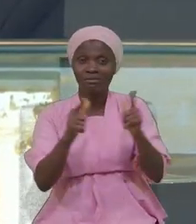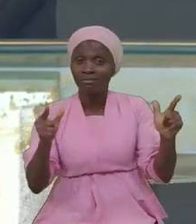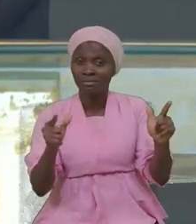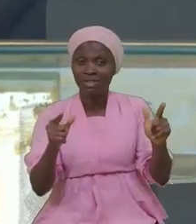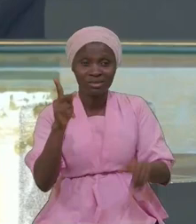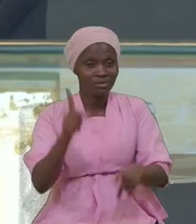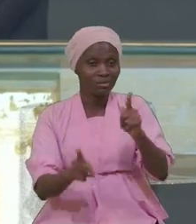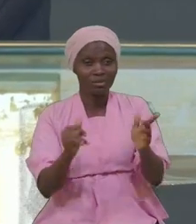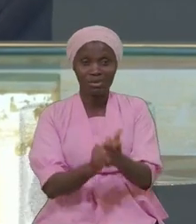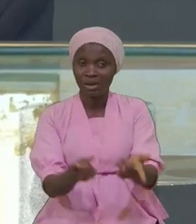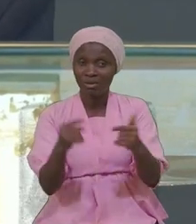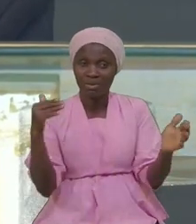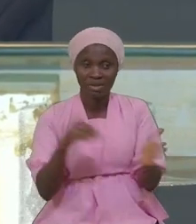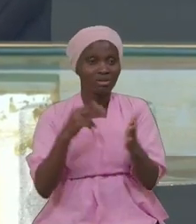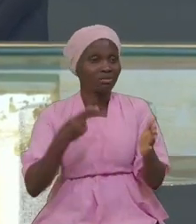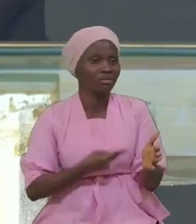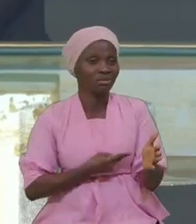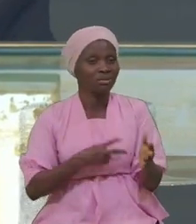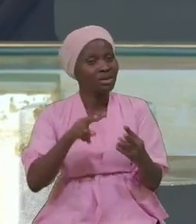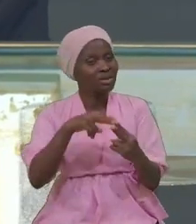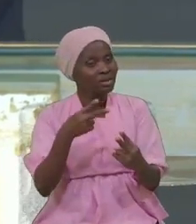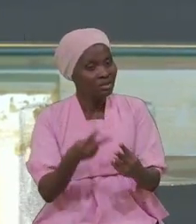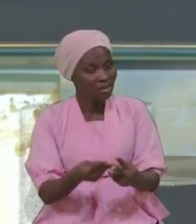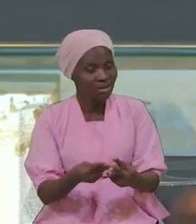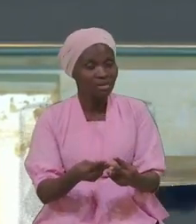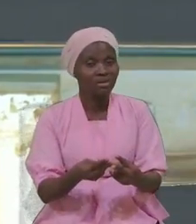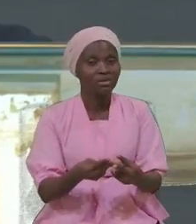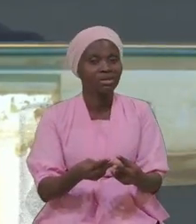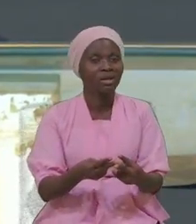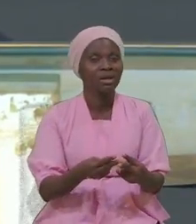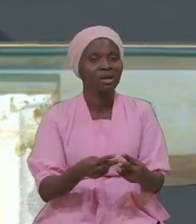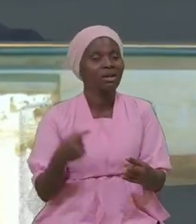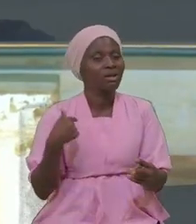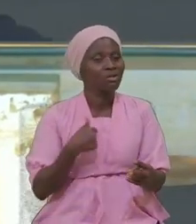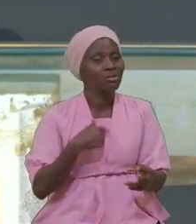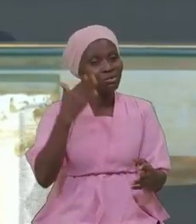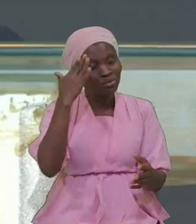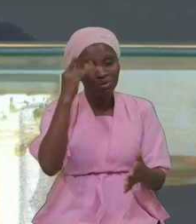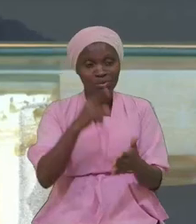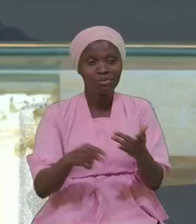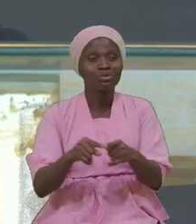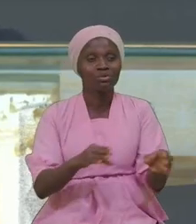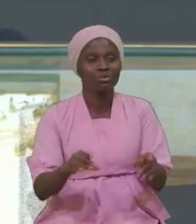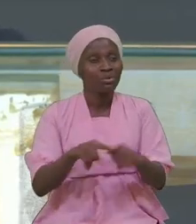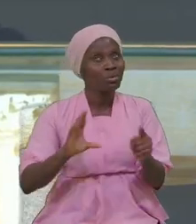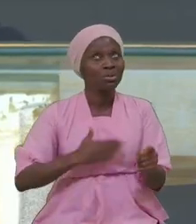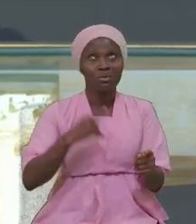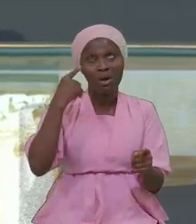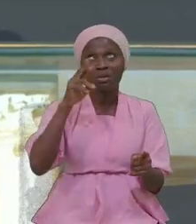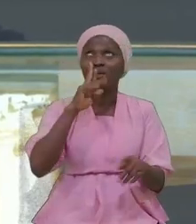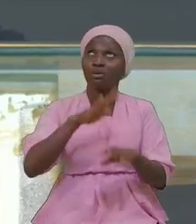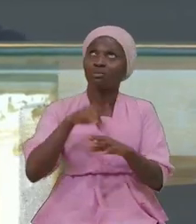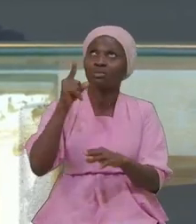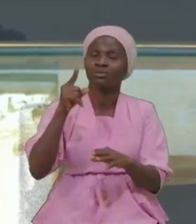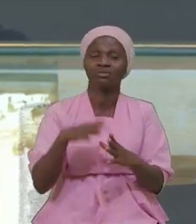nombreuse qui s'avance contre nous, et nous ne savons que faire, mais nos yeux sont sur toi, vos yeux